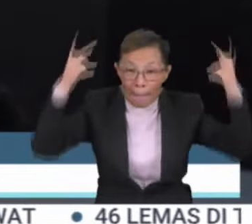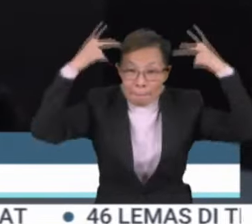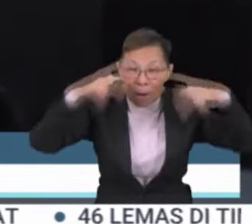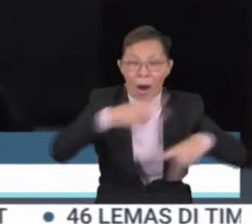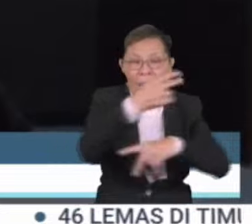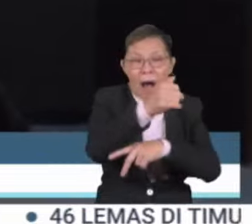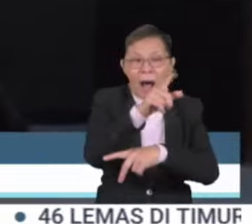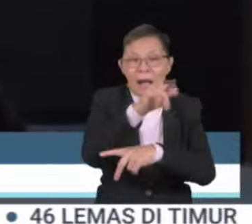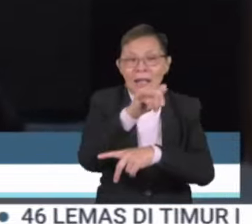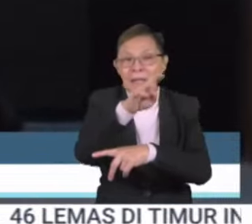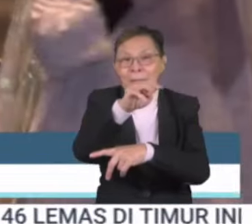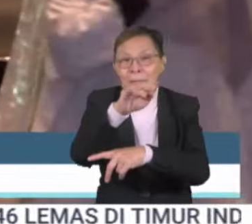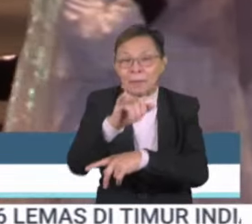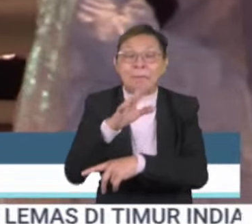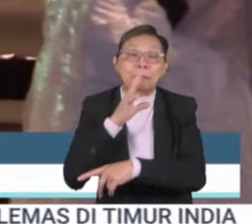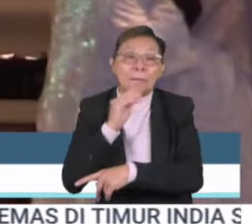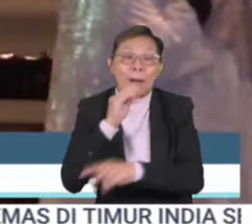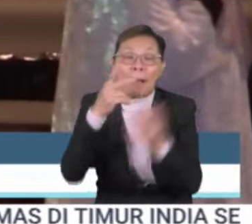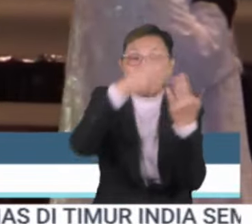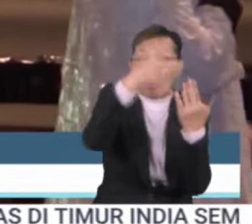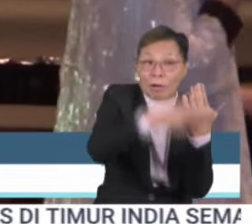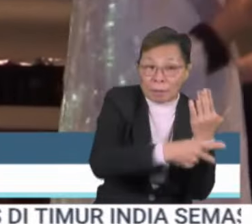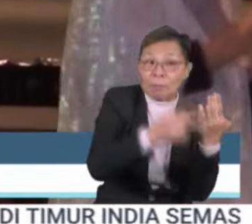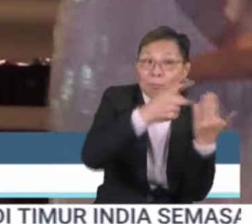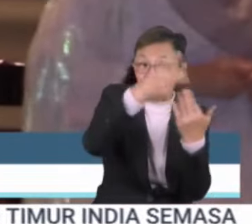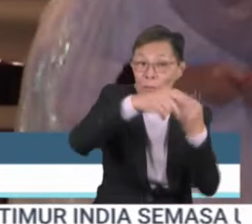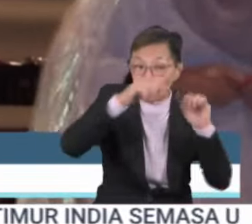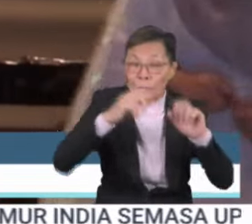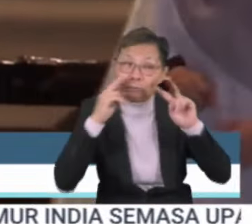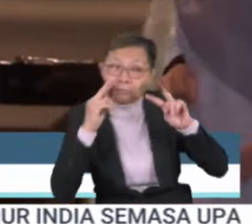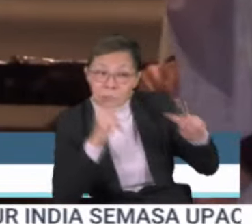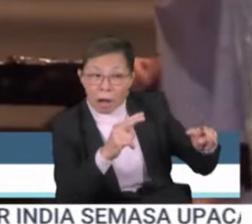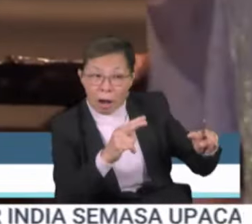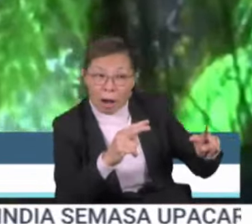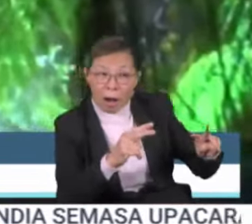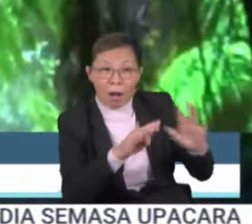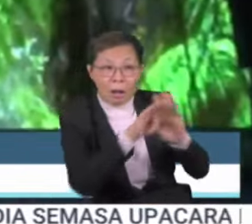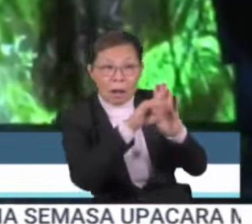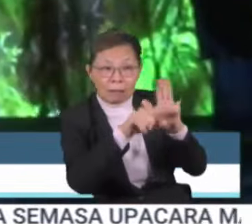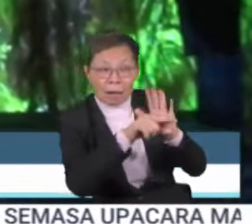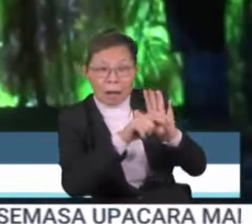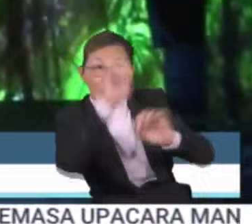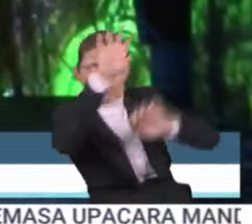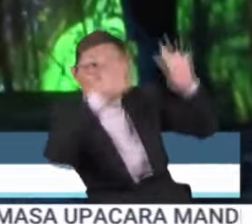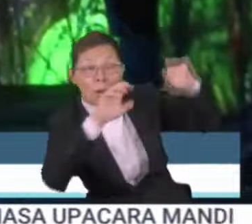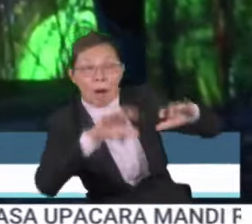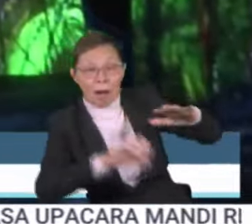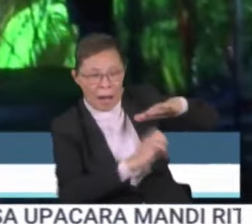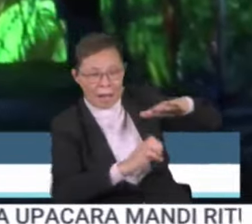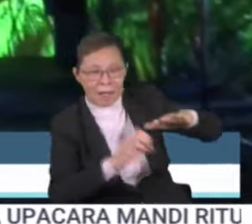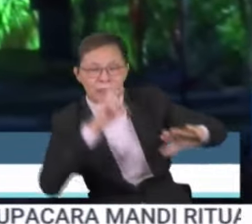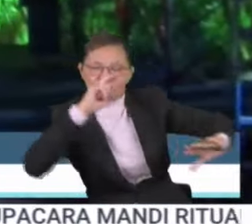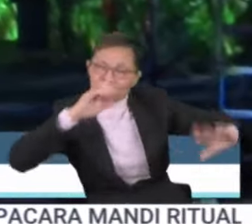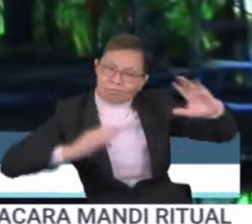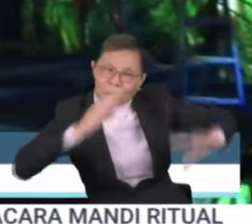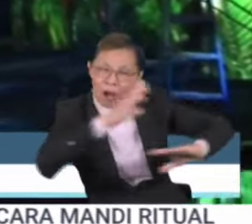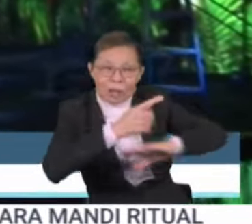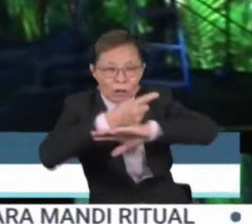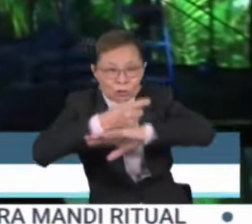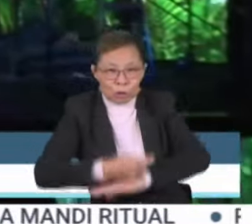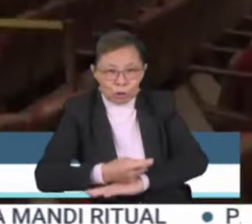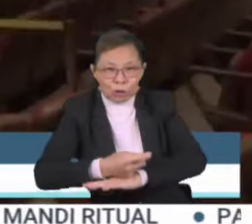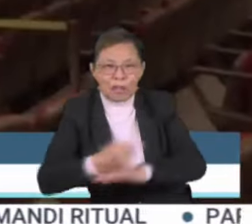Pengarahnya Halimi Muhammad Noh berkata inisiatif tersebut boleh dilihat menerusi latar hias dengan elemen animasi dan tradisional